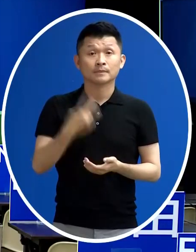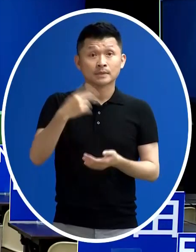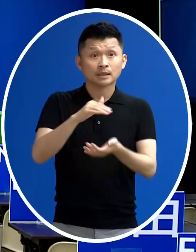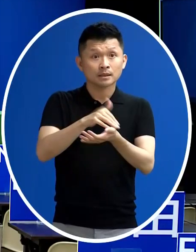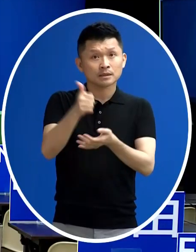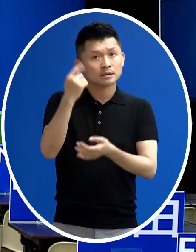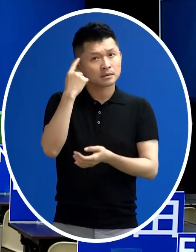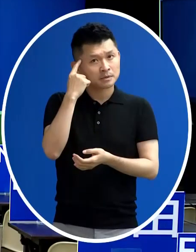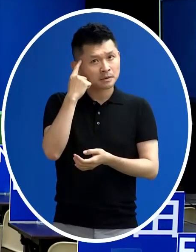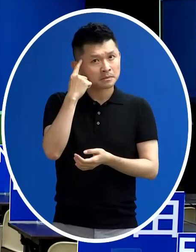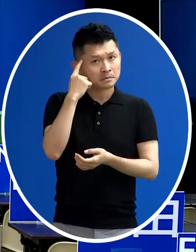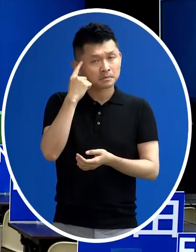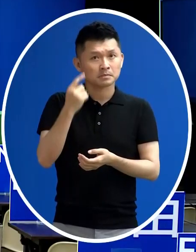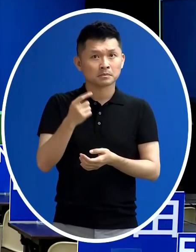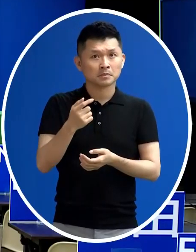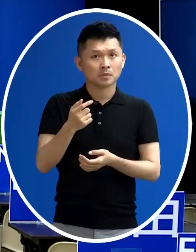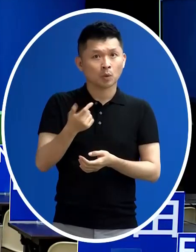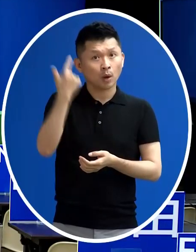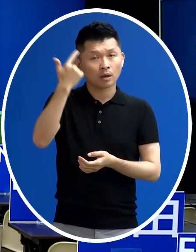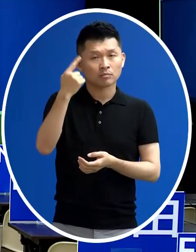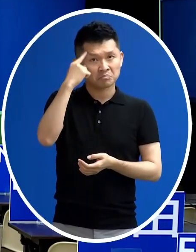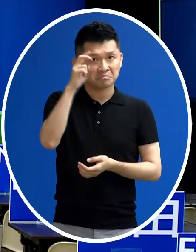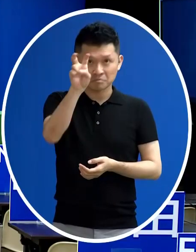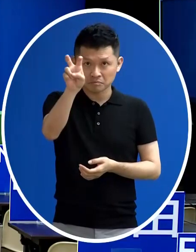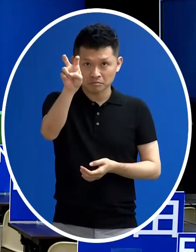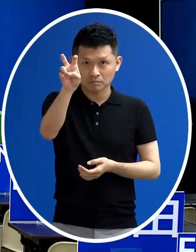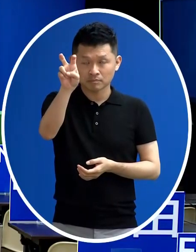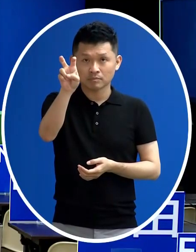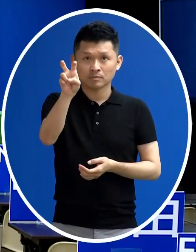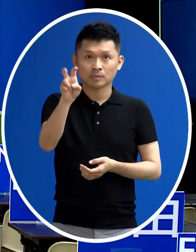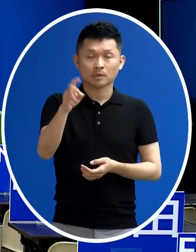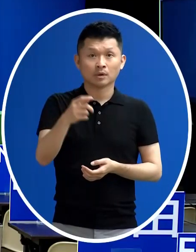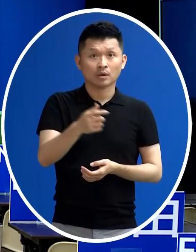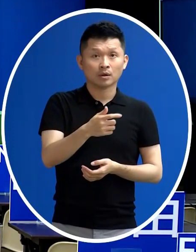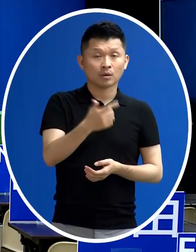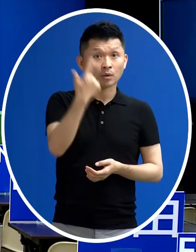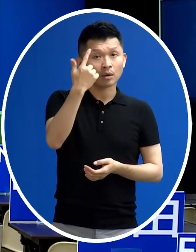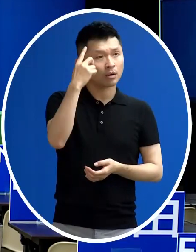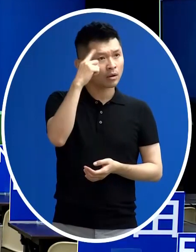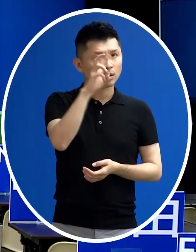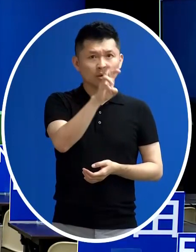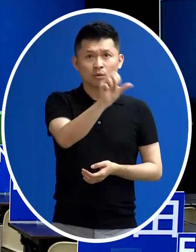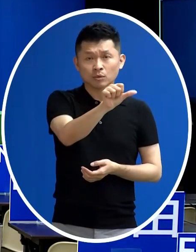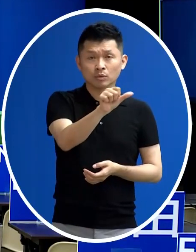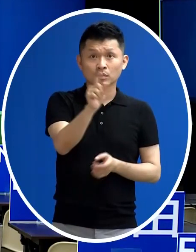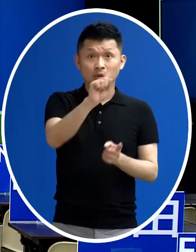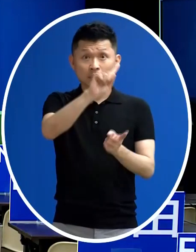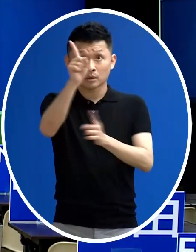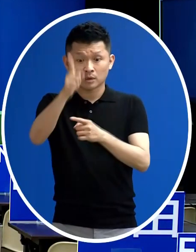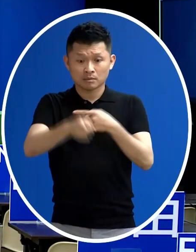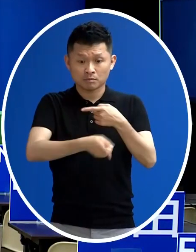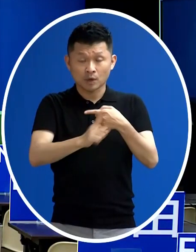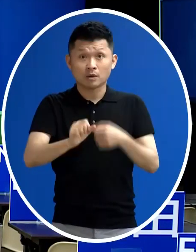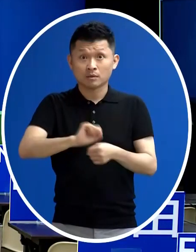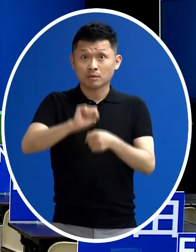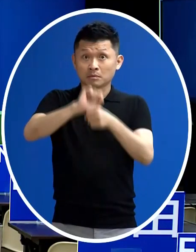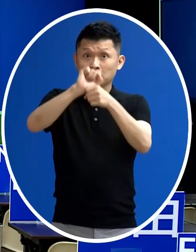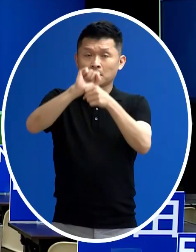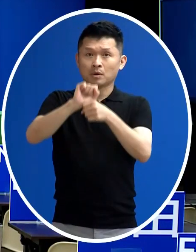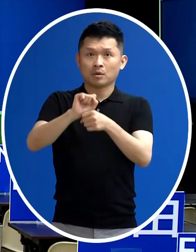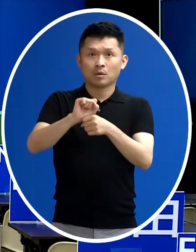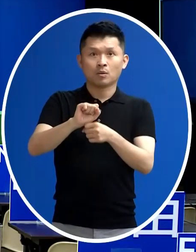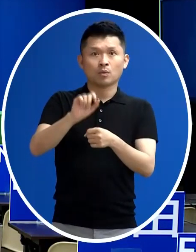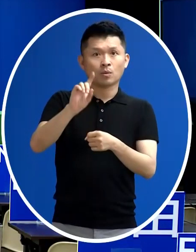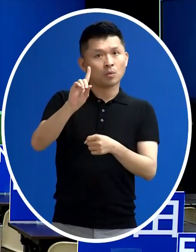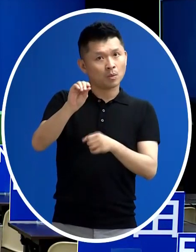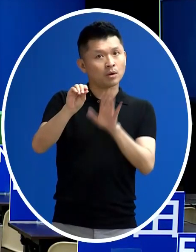医师他认为，他觉得最快20天，最慢是35天，那么我们单日的新增个案可能就可以达到万